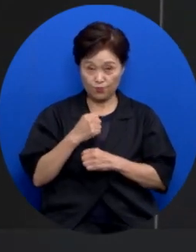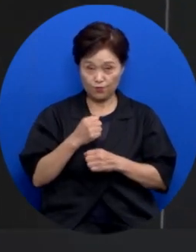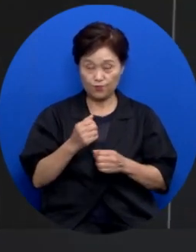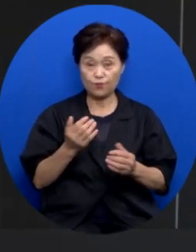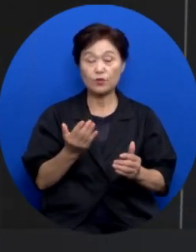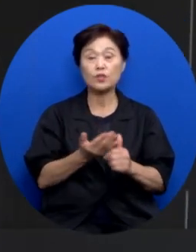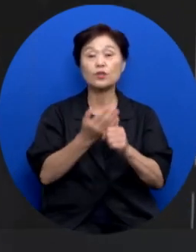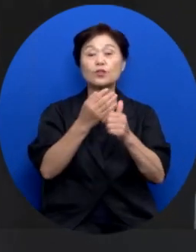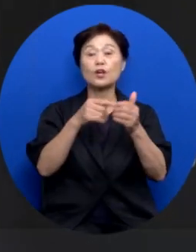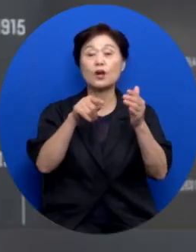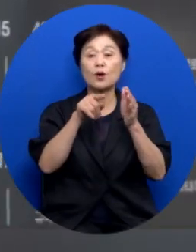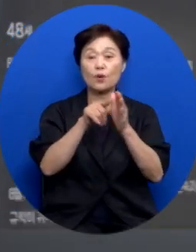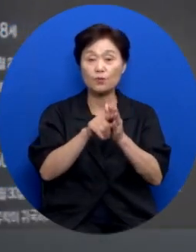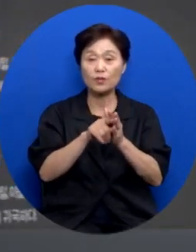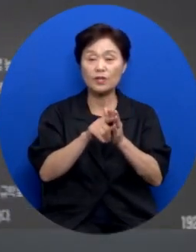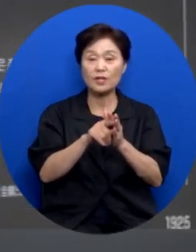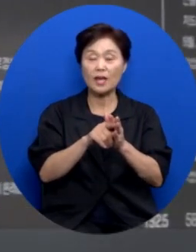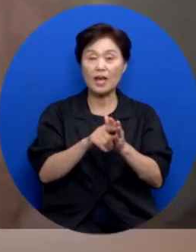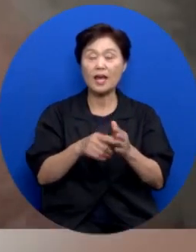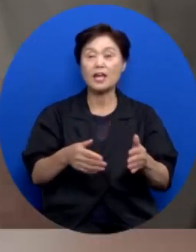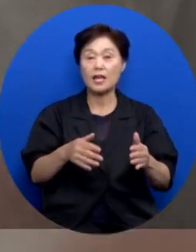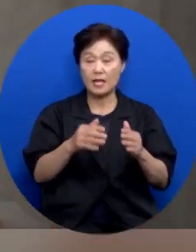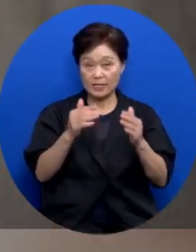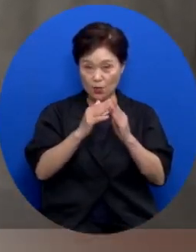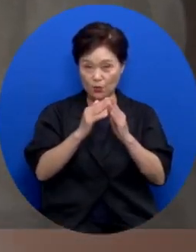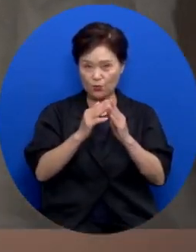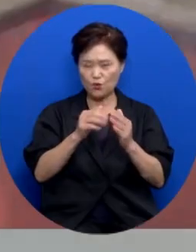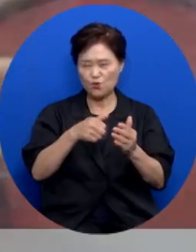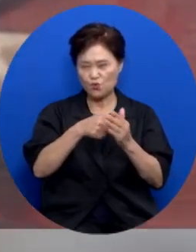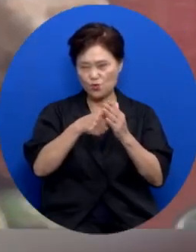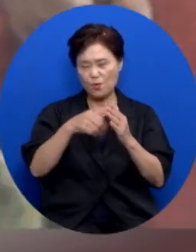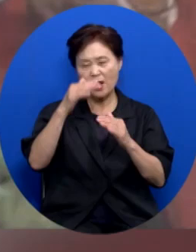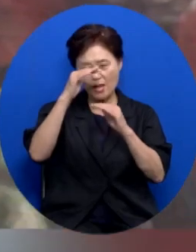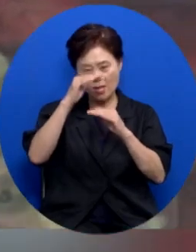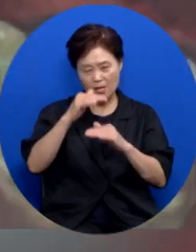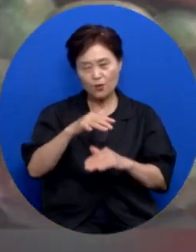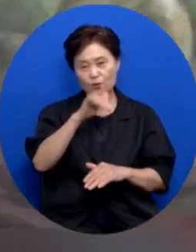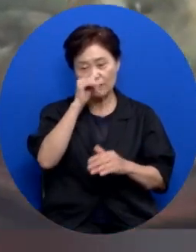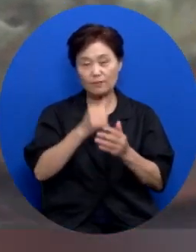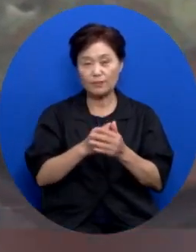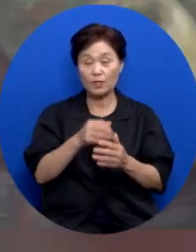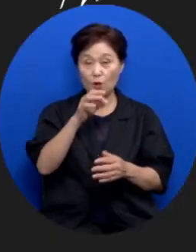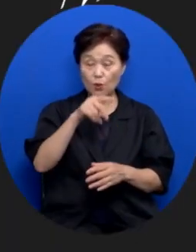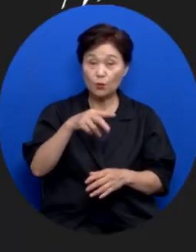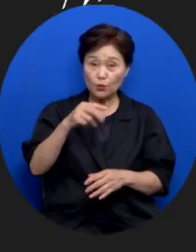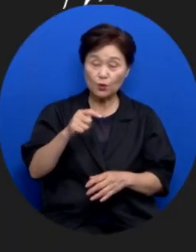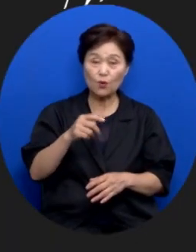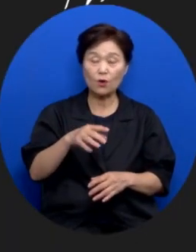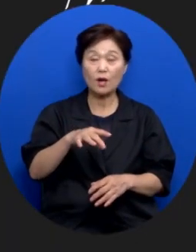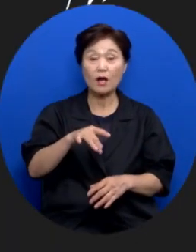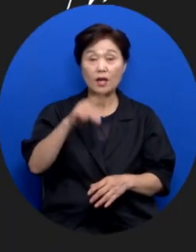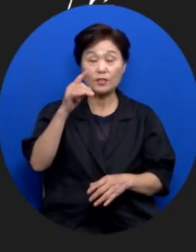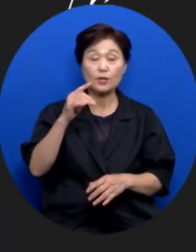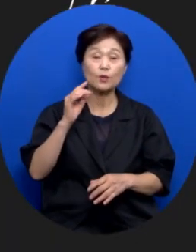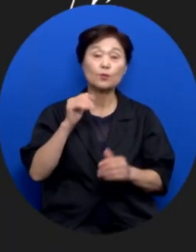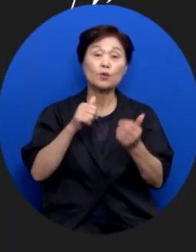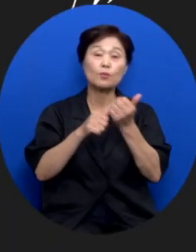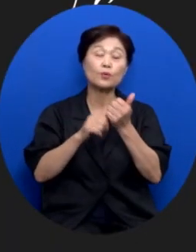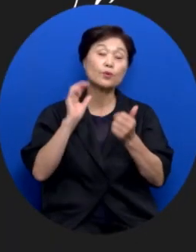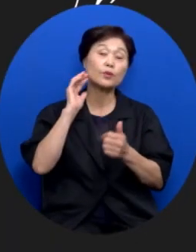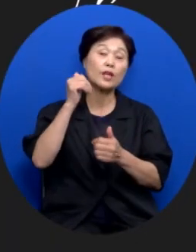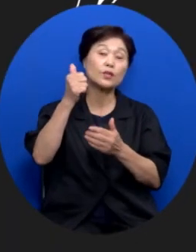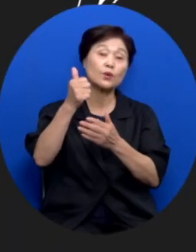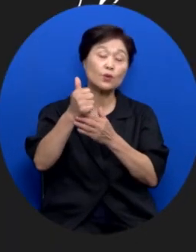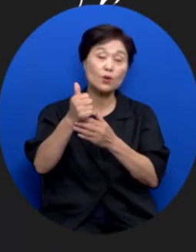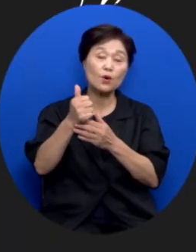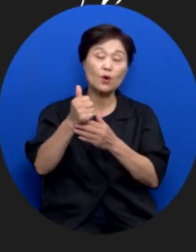무관학교 세관 아주 유명한 이야기입니다 이런 공로로 우당과 초대 부통령을 지낸 동생 이시영